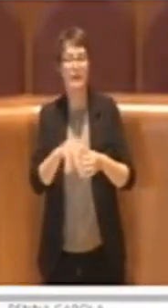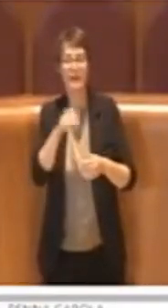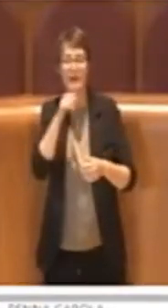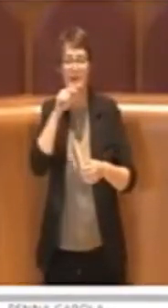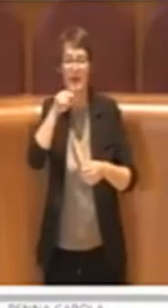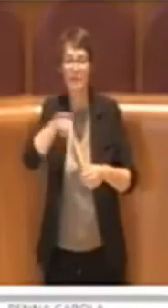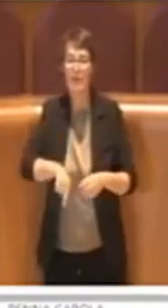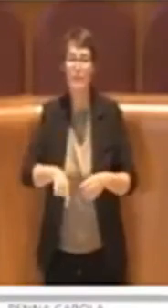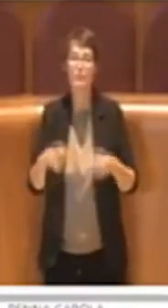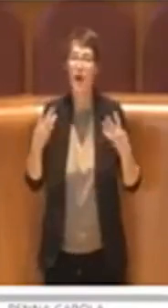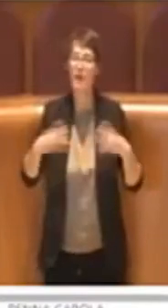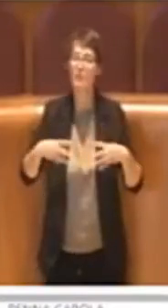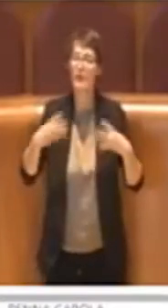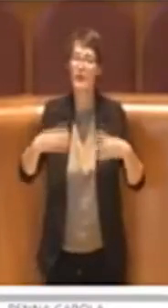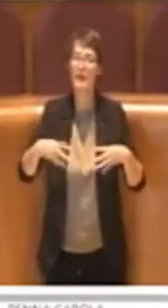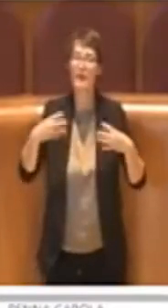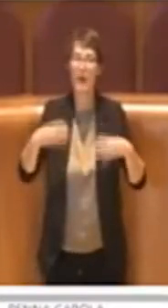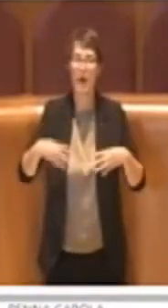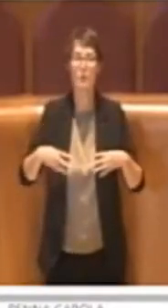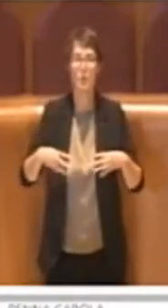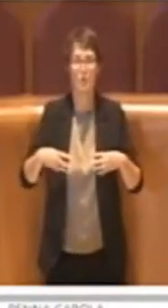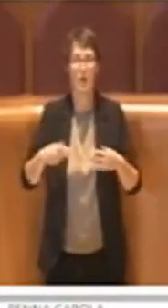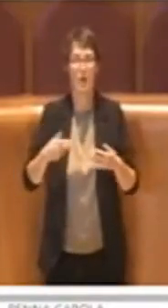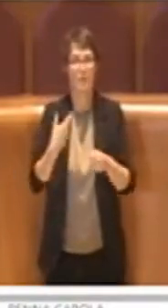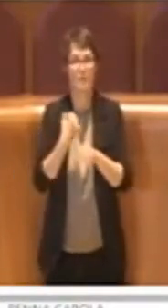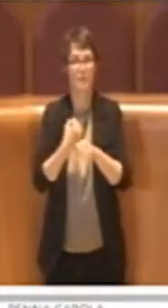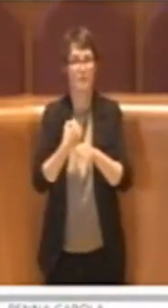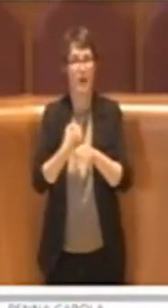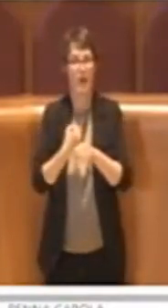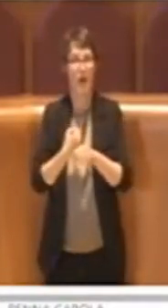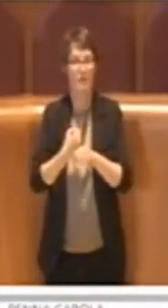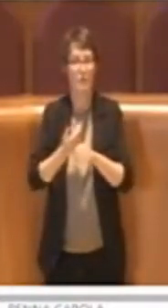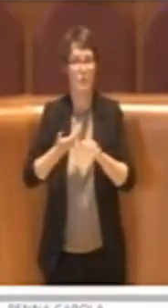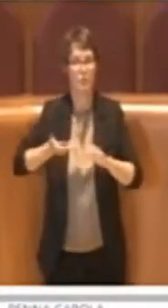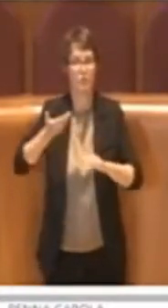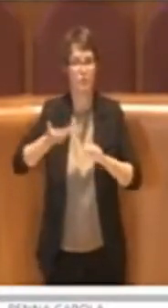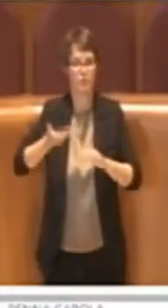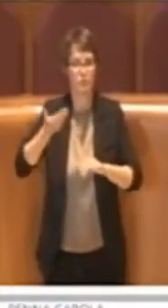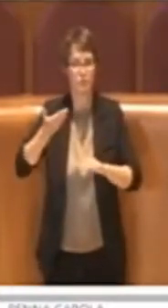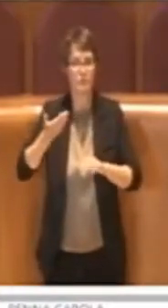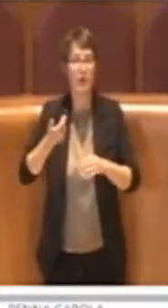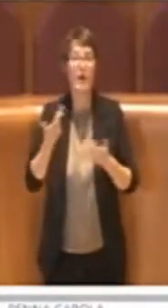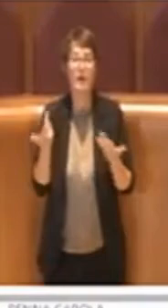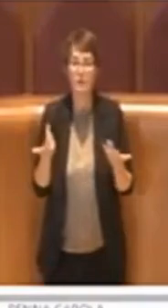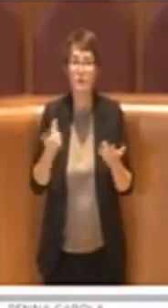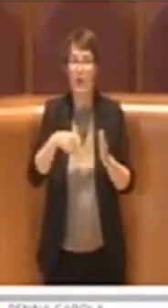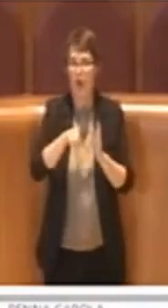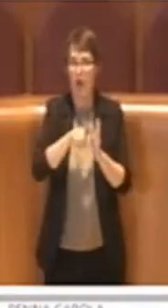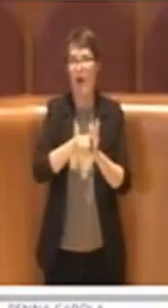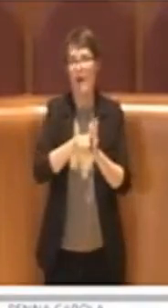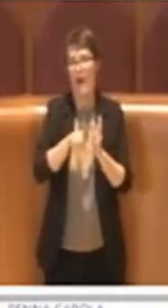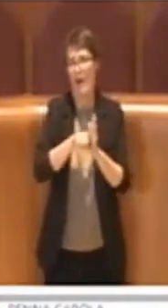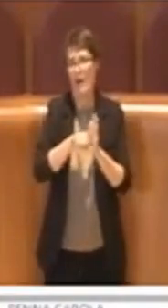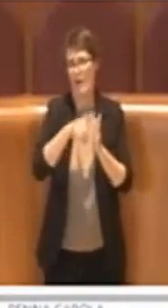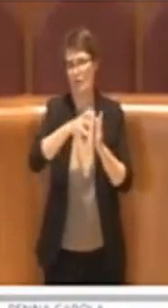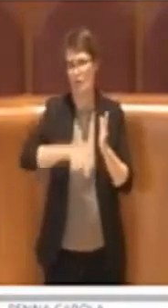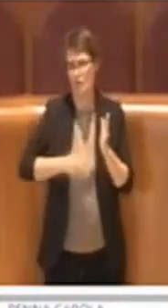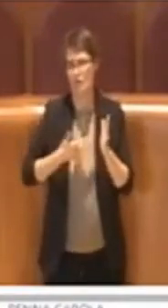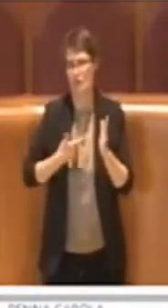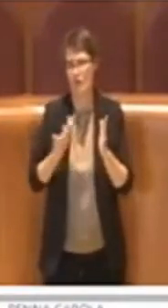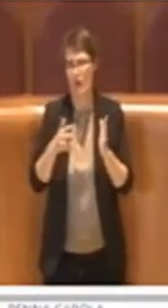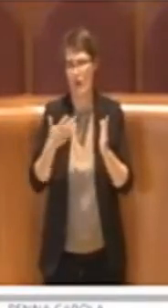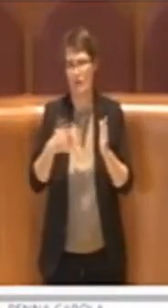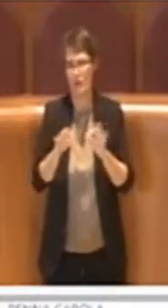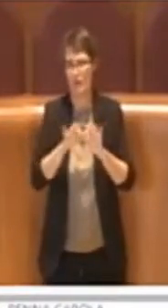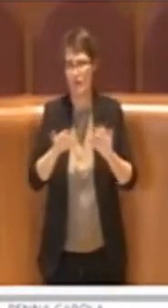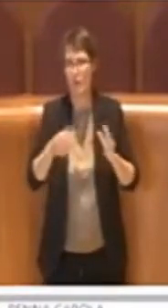prestazioni. Ora, non è che la normativa attualmente non preveda già queste cose, perché la normativa è ben disciplinata,